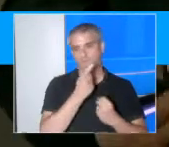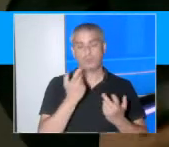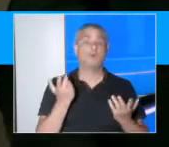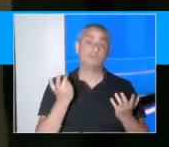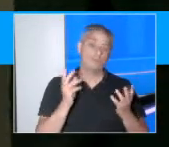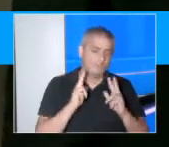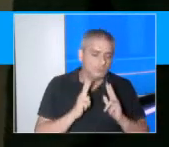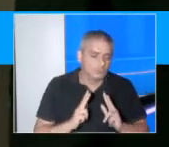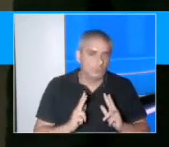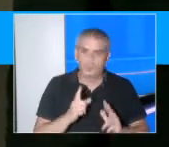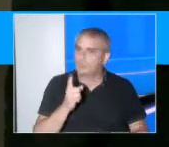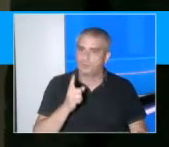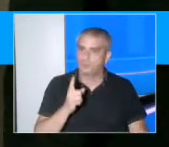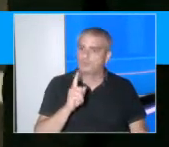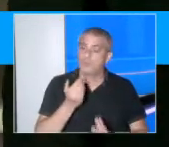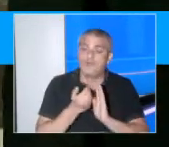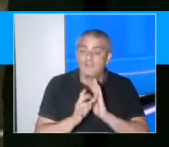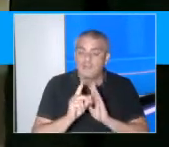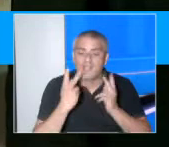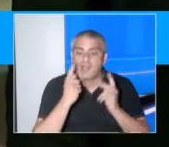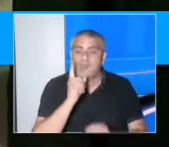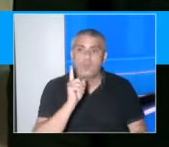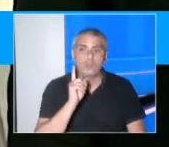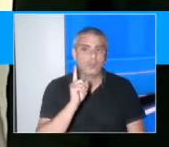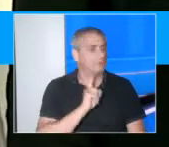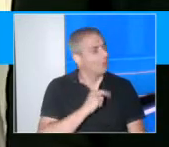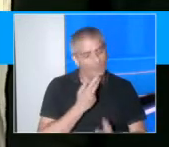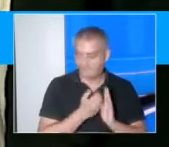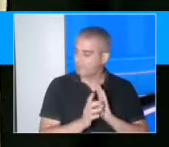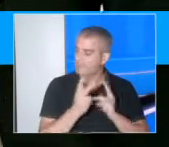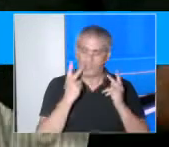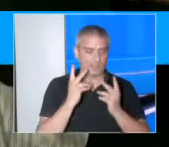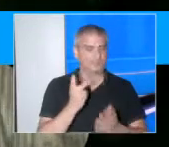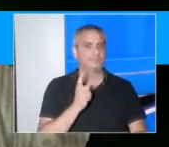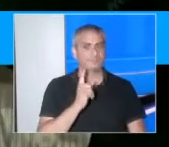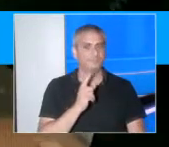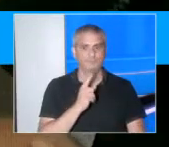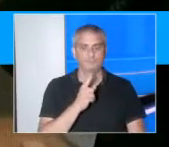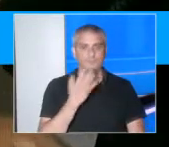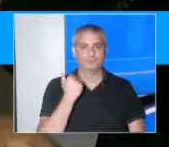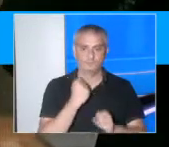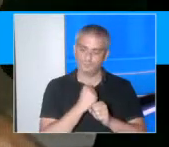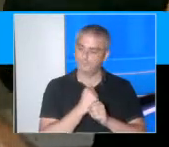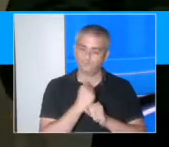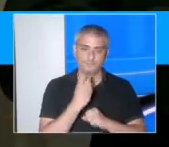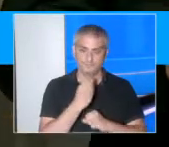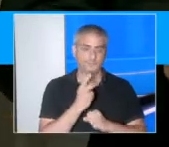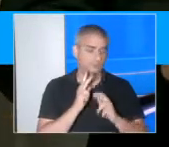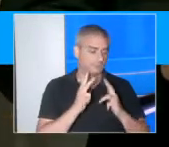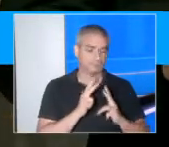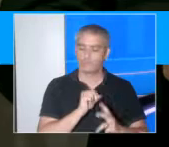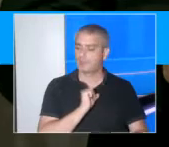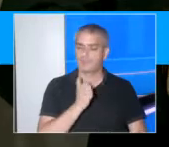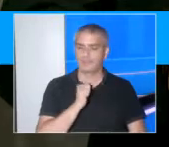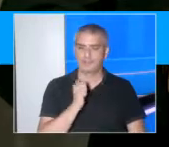וכאמור בצורה הוא אחרת. הוא לא ויתר, הוא לא ויתר על עקרונותיו, נכון. הוא לא ויתר על הנאמים, אבל רוצה הוא עשה את הדבר הזה בצורה